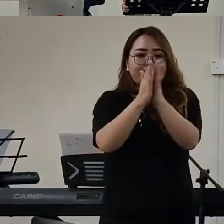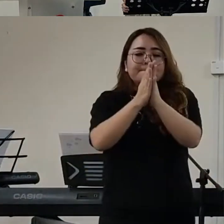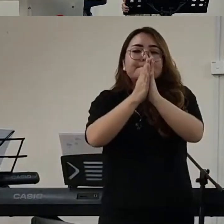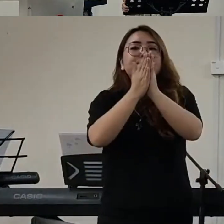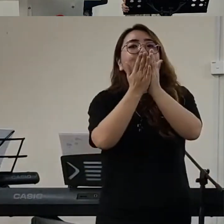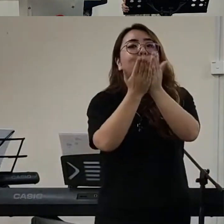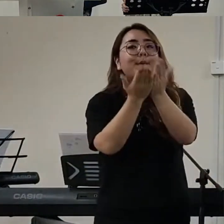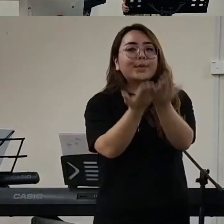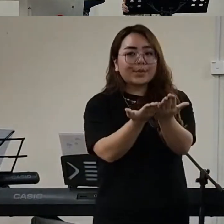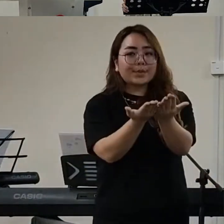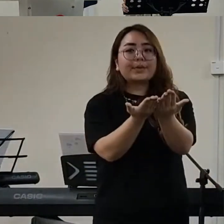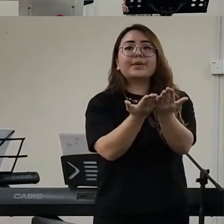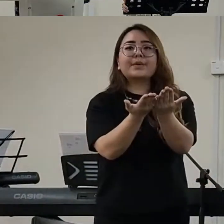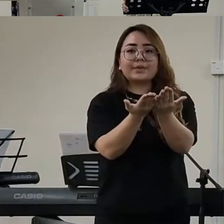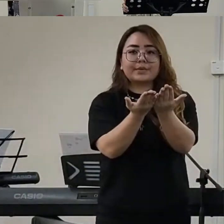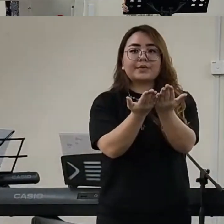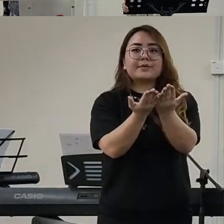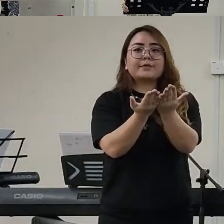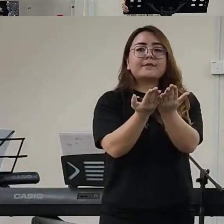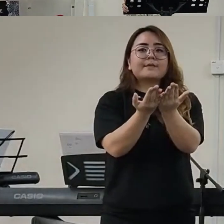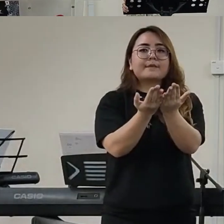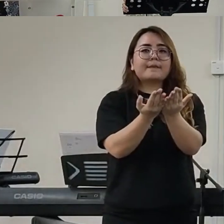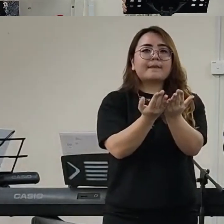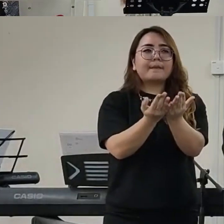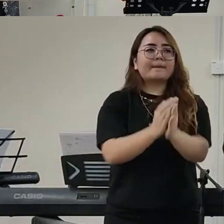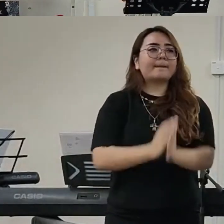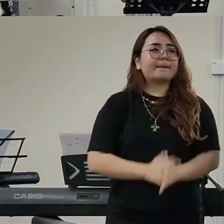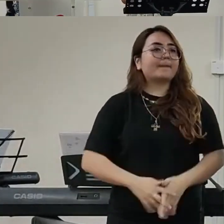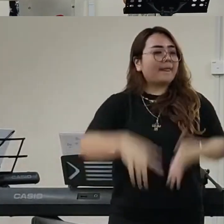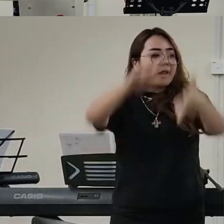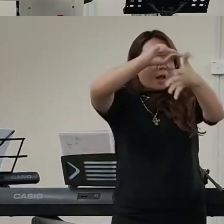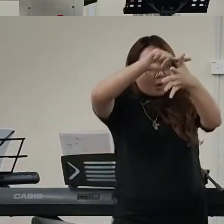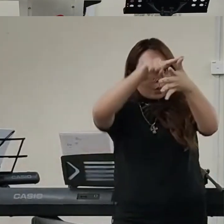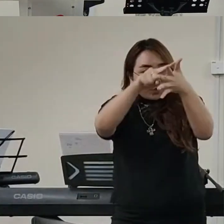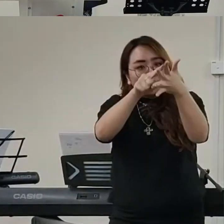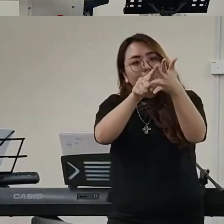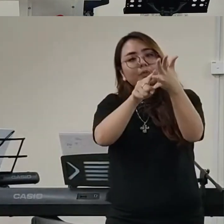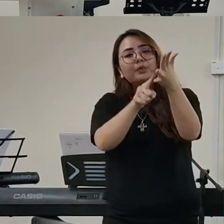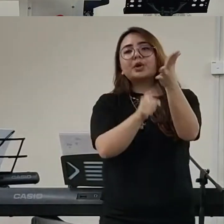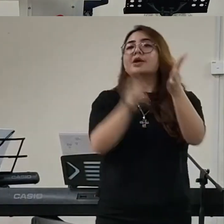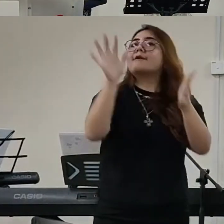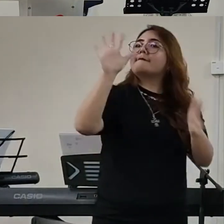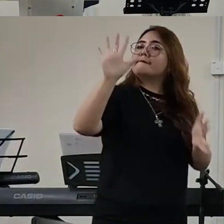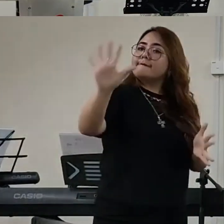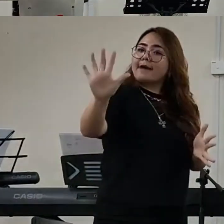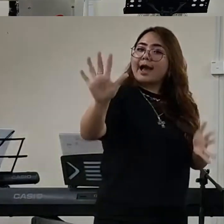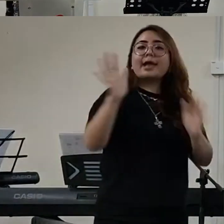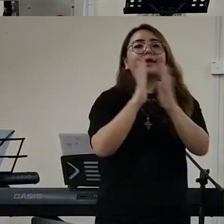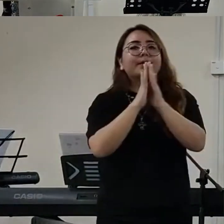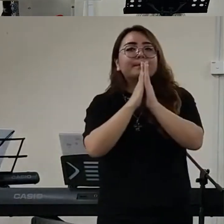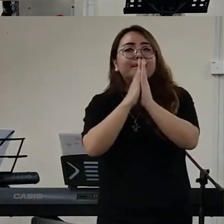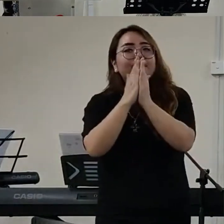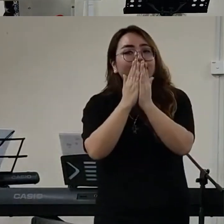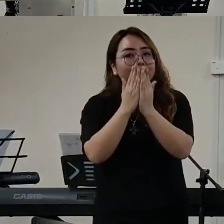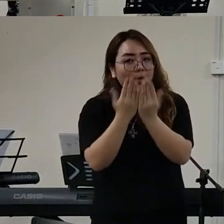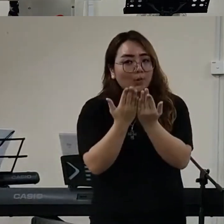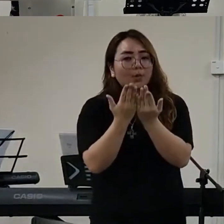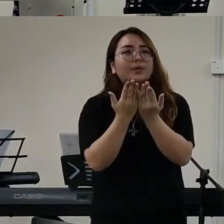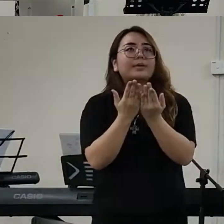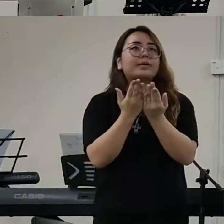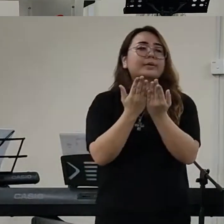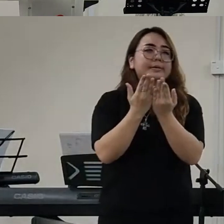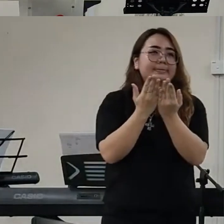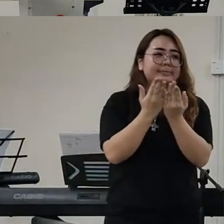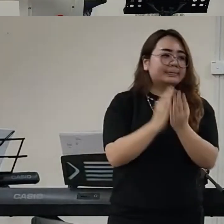The category of five books for those who do not know. 在旧约里面呢，有不同的种类，就是说有五本书是关于这个类型